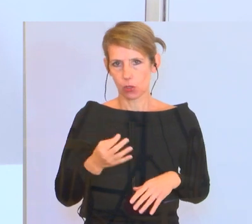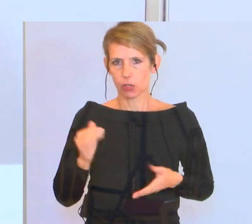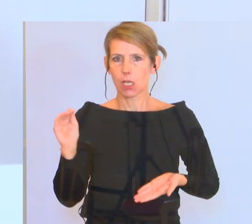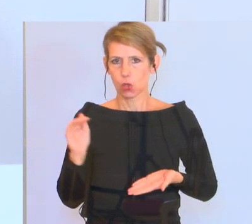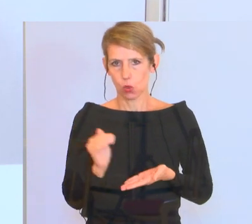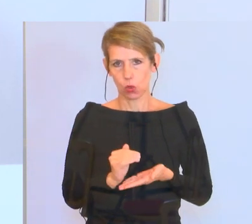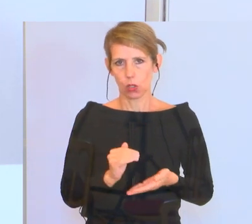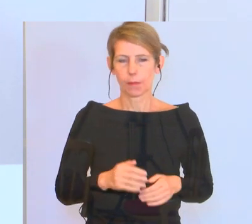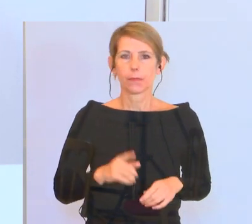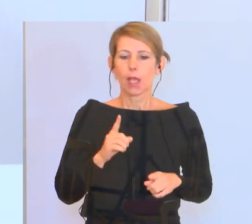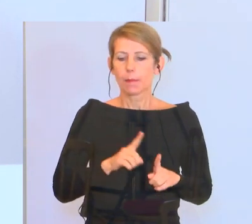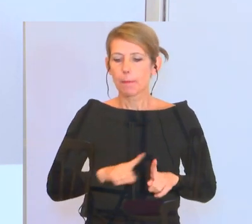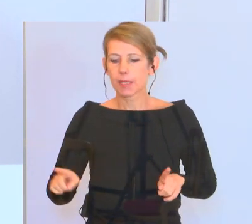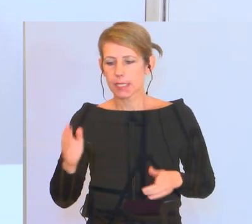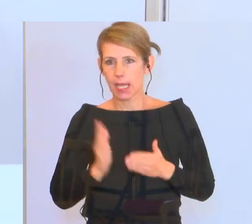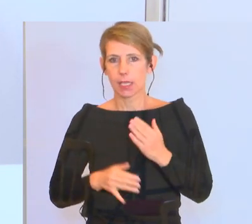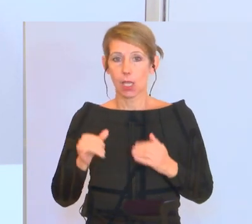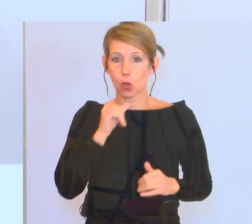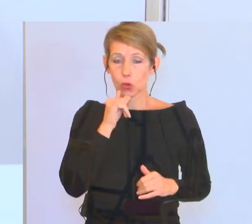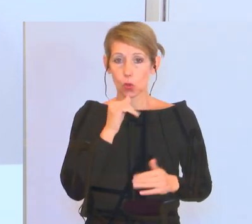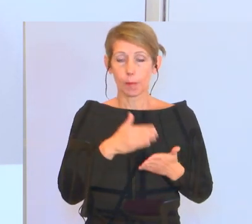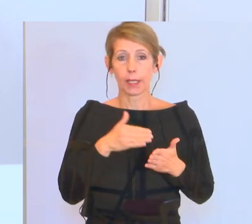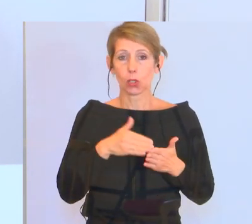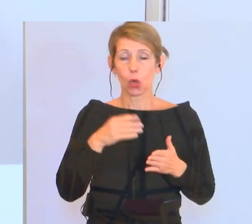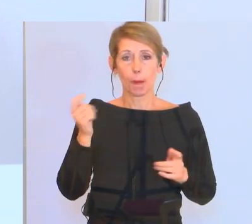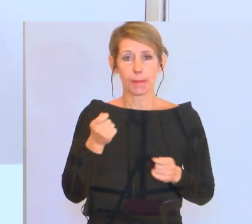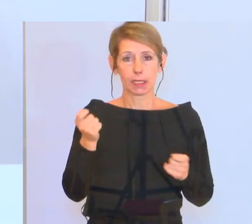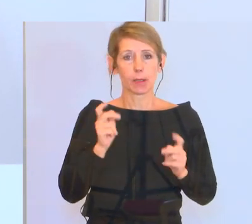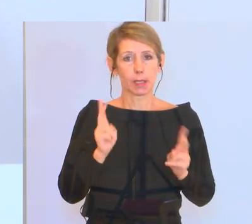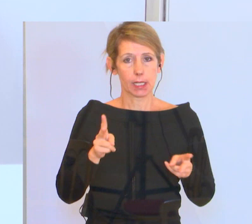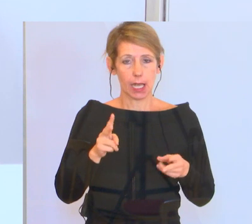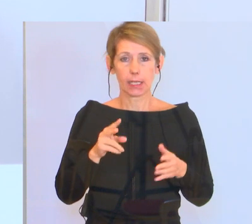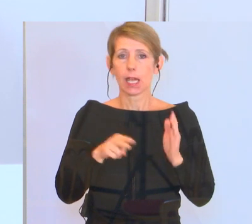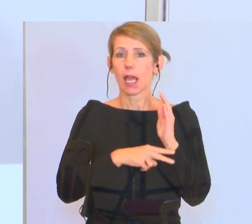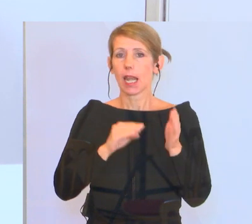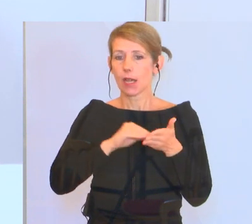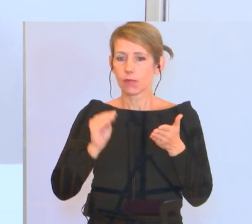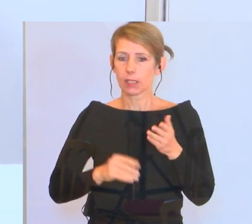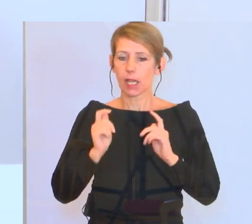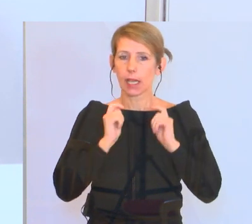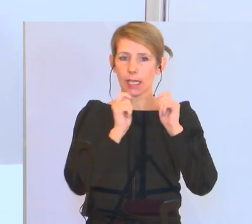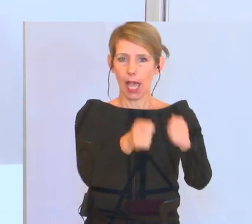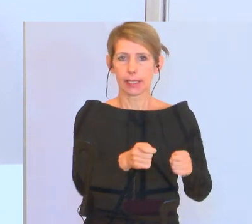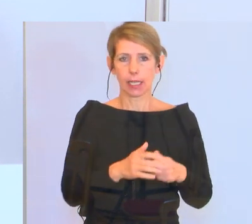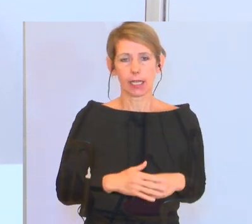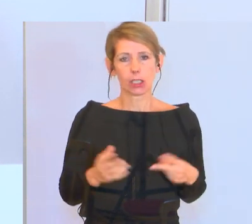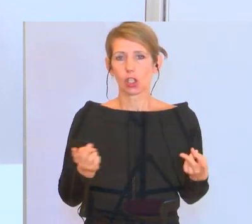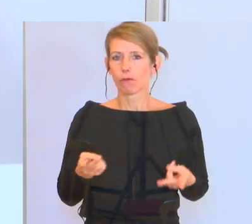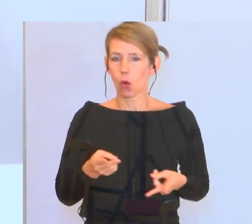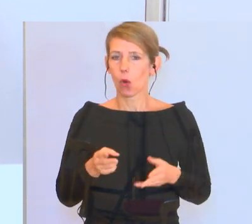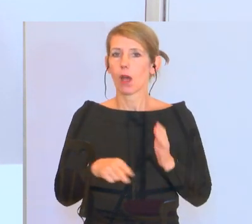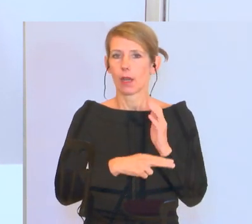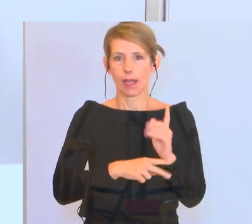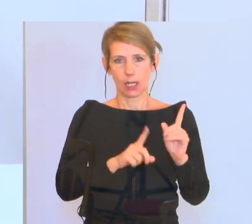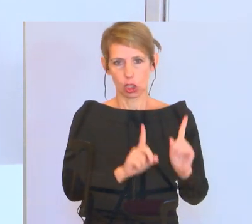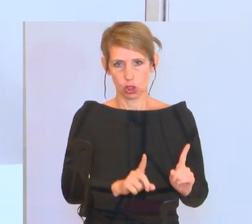noch Zeit, bis Ende Oktober können die Betriebe ihre Lehrverträge einreichen bei den Lehrlingsstellen, und für